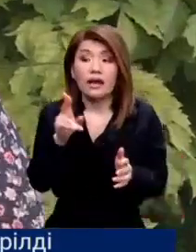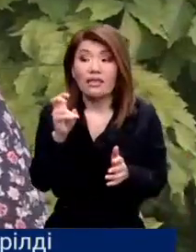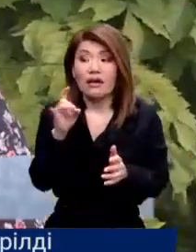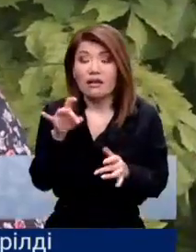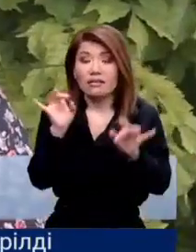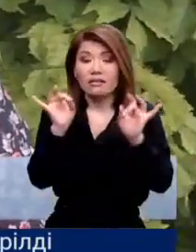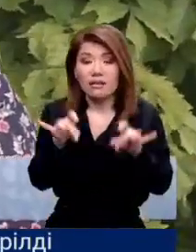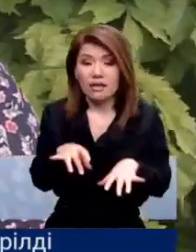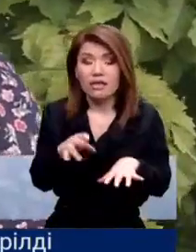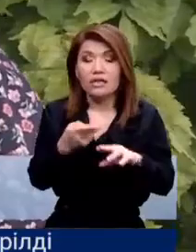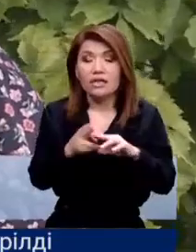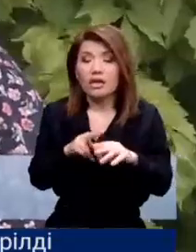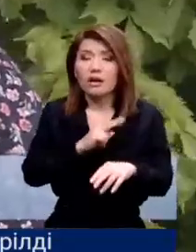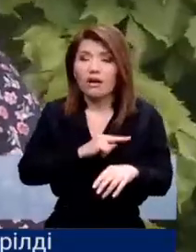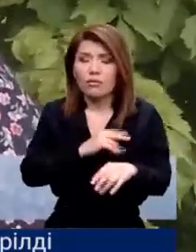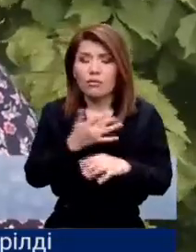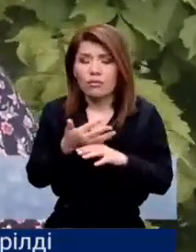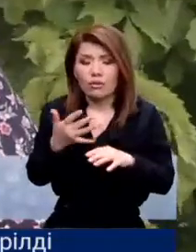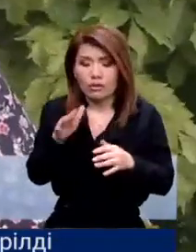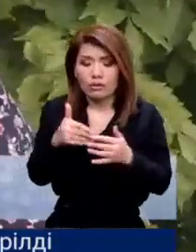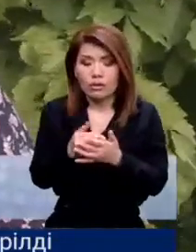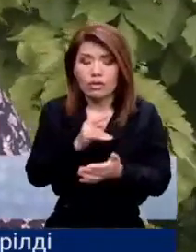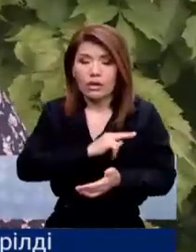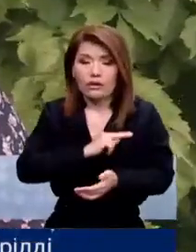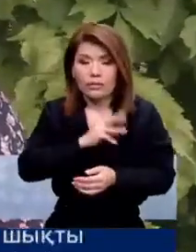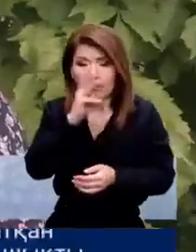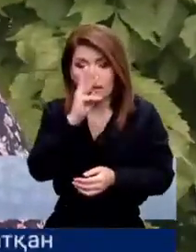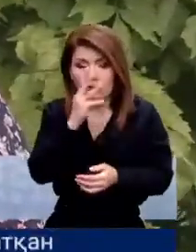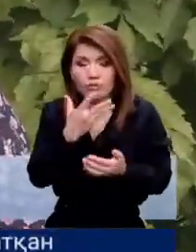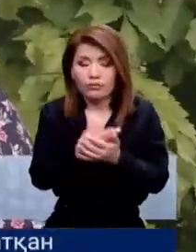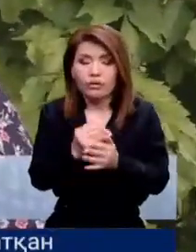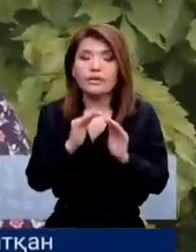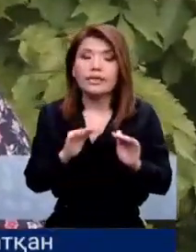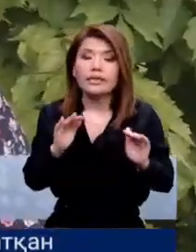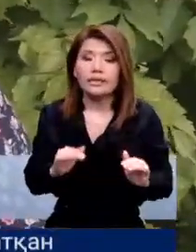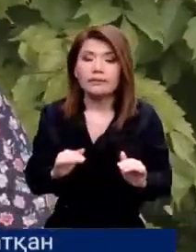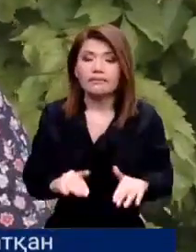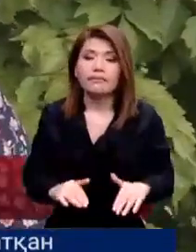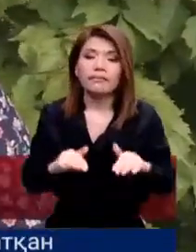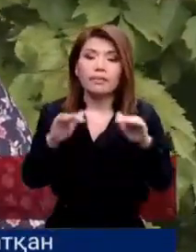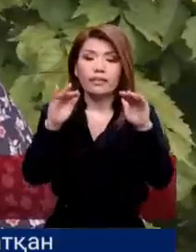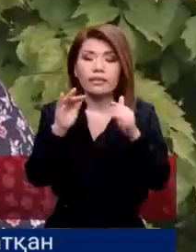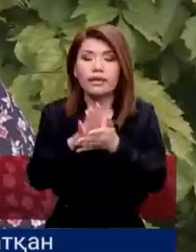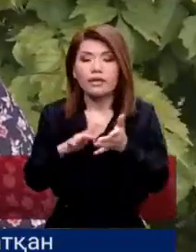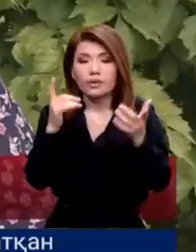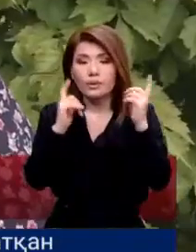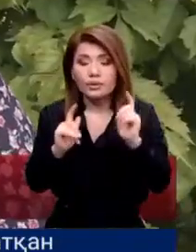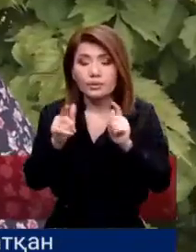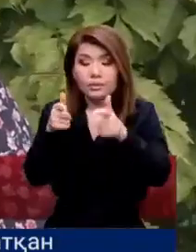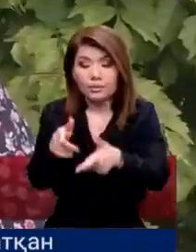жатқаны бірталай жылдың көлемі болды. Осы жерден нанымызды тауып отырмын. Екі студентімді осы жерден нәпақамды тауып оқытып